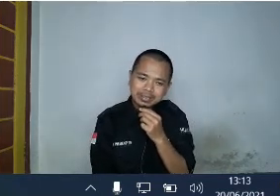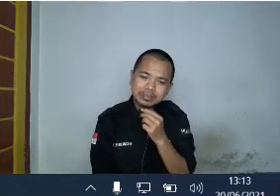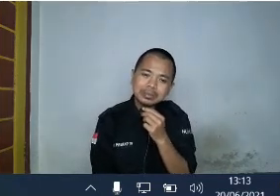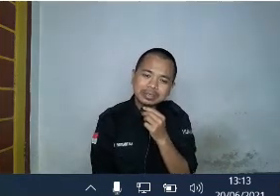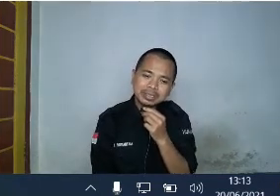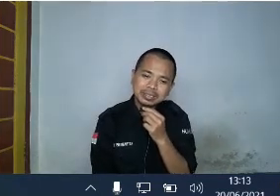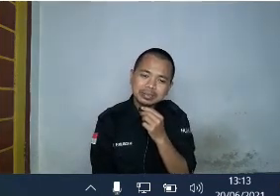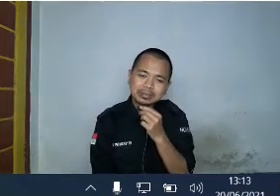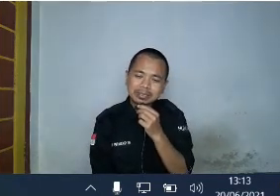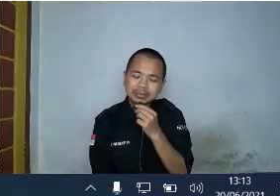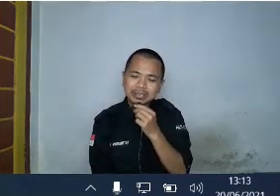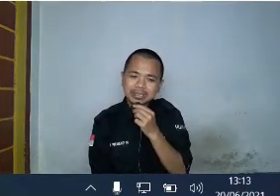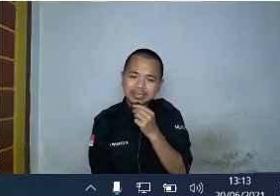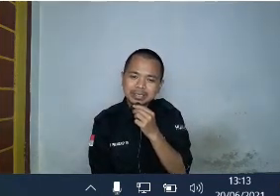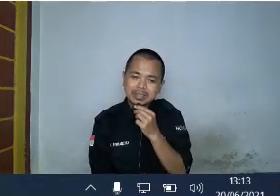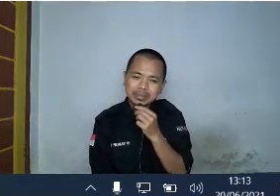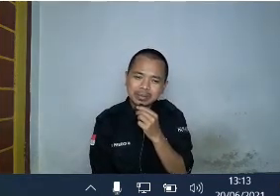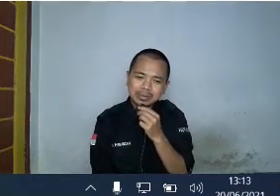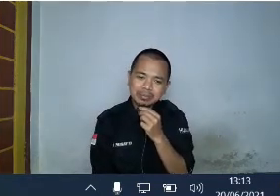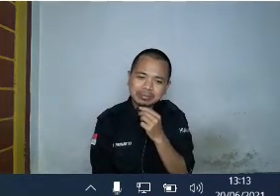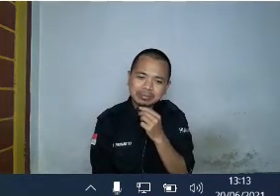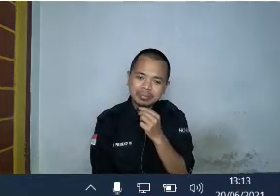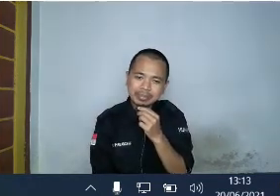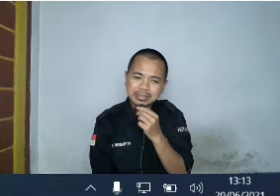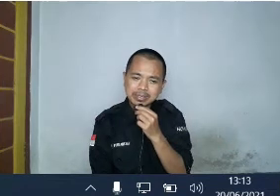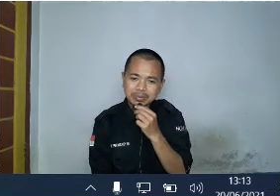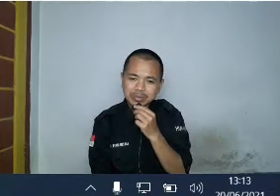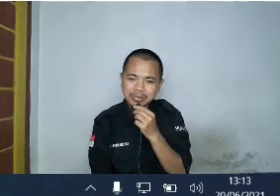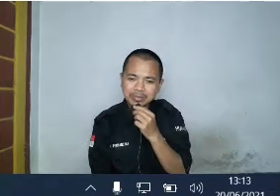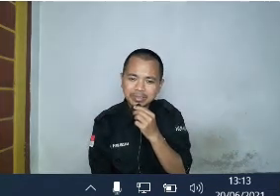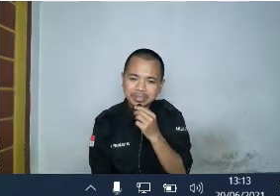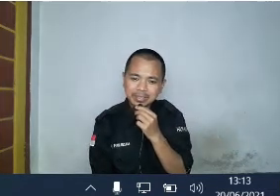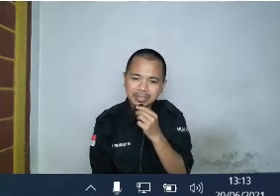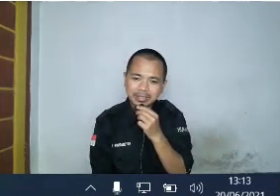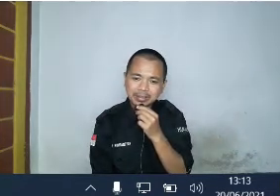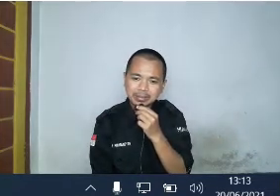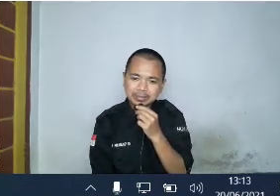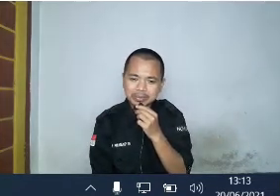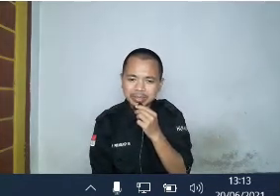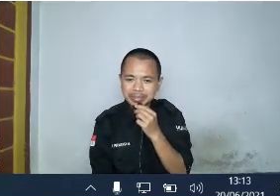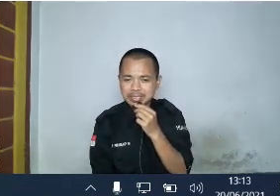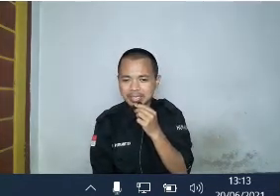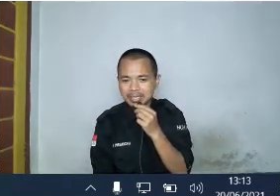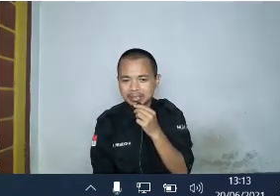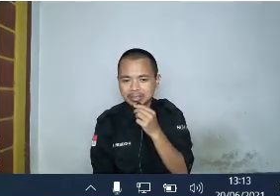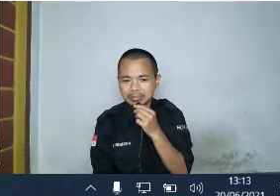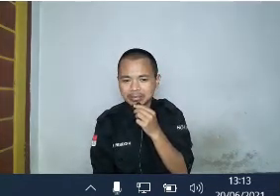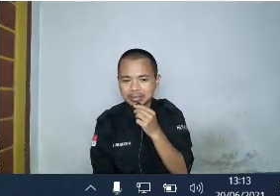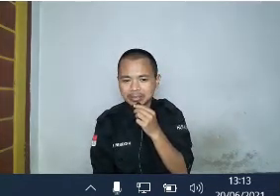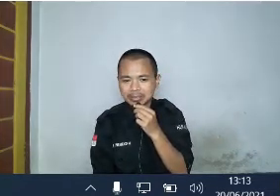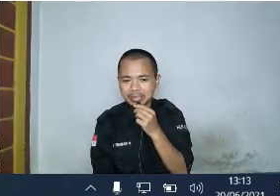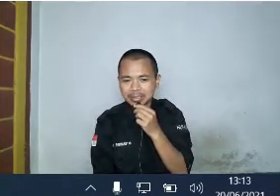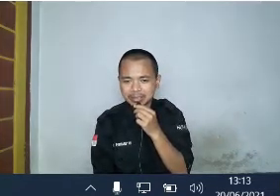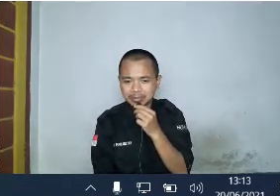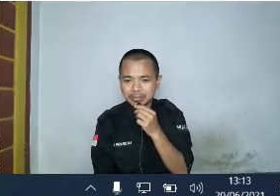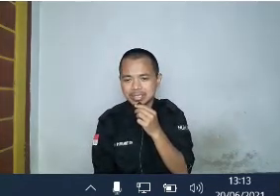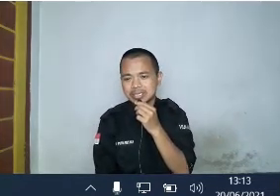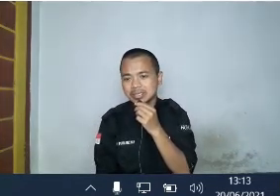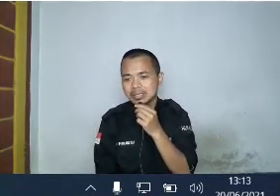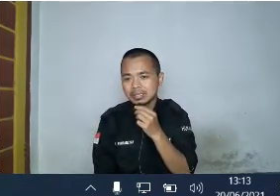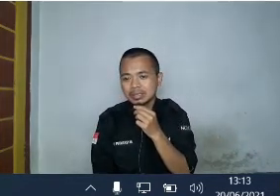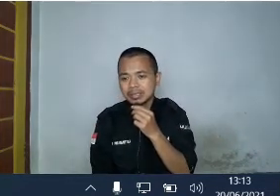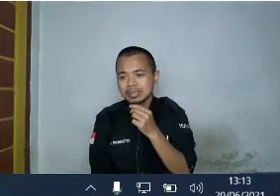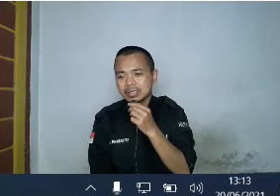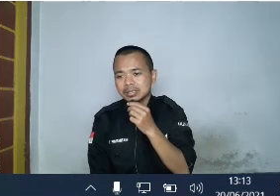adalah itu kodenya yang kedua mata kuliah ya skom4103 Hubungan Masyarakat nama mata kuliahnya